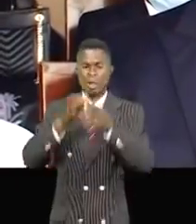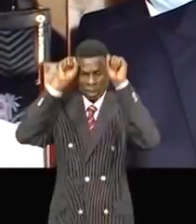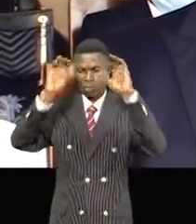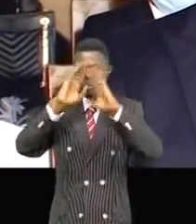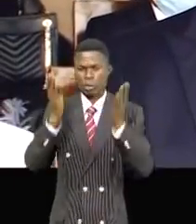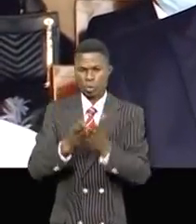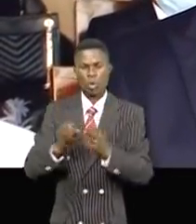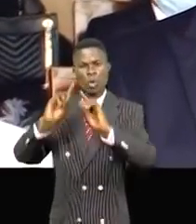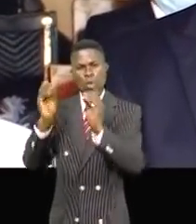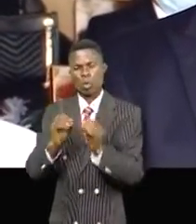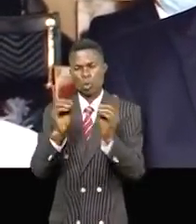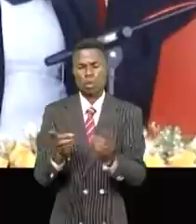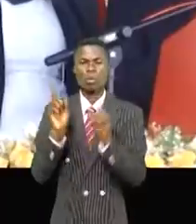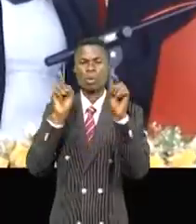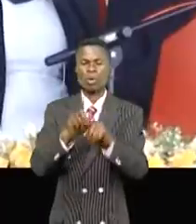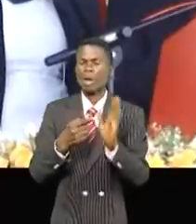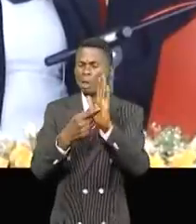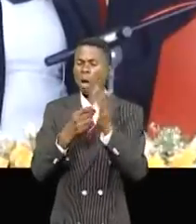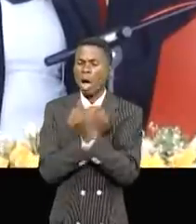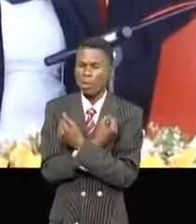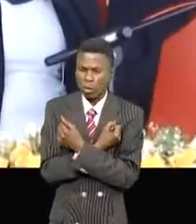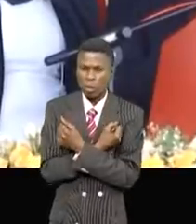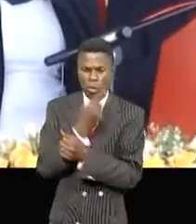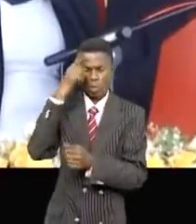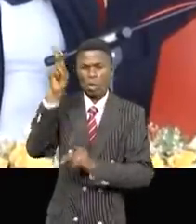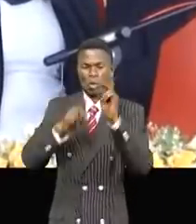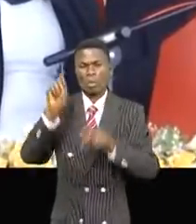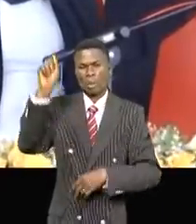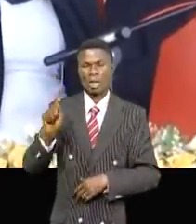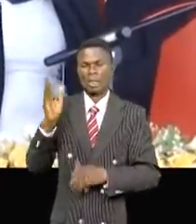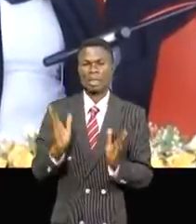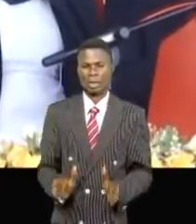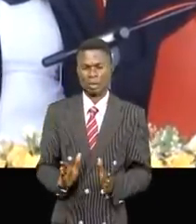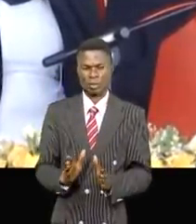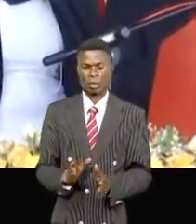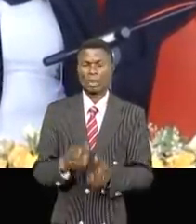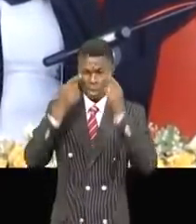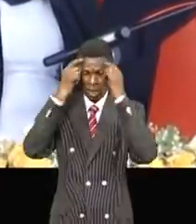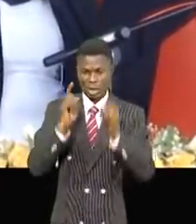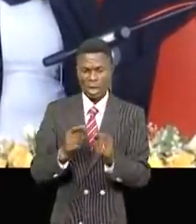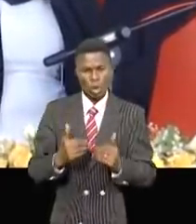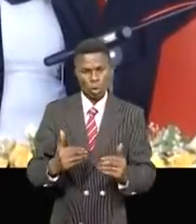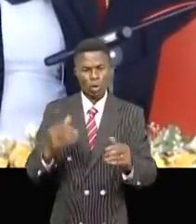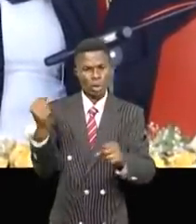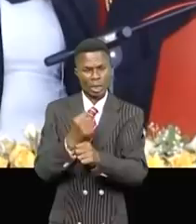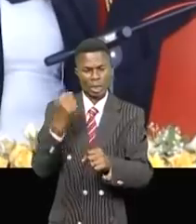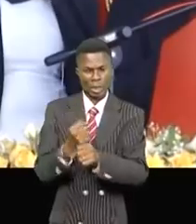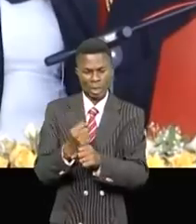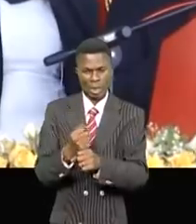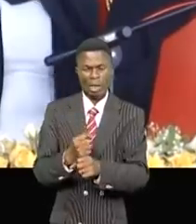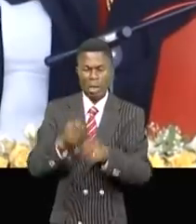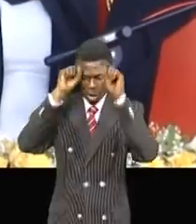chefs de délégation venus exprimer leur solidarité à l'endroit du peuple de Tanzanie. Elle a pris l'engagement de poursuivre l'œuvre laissée par